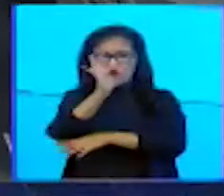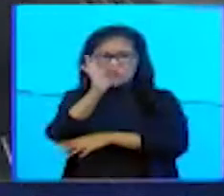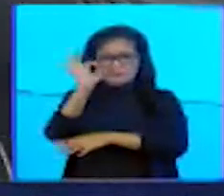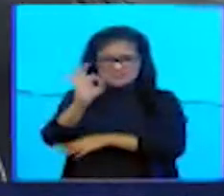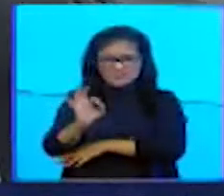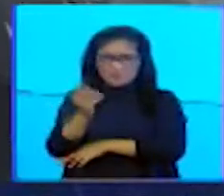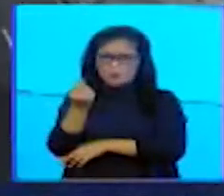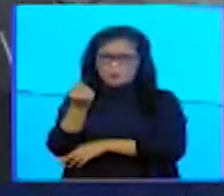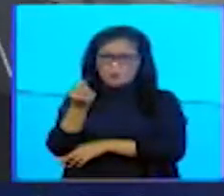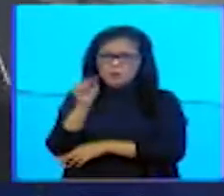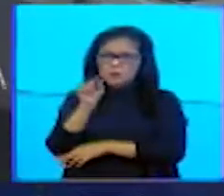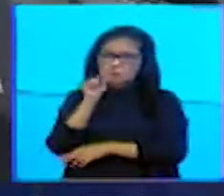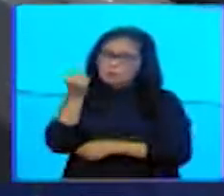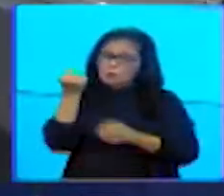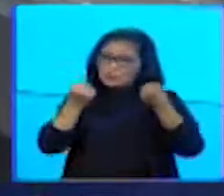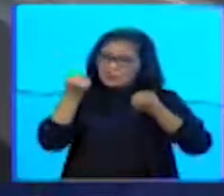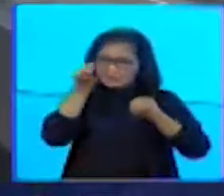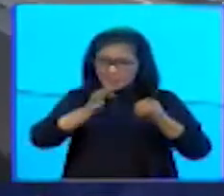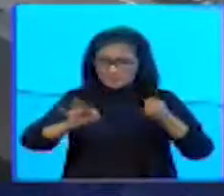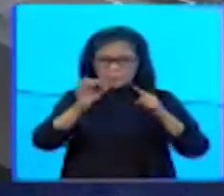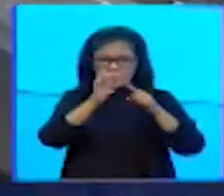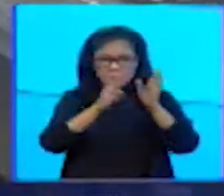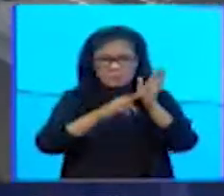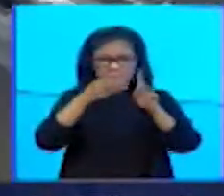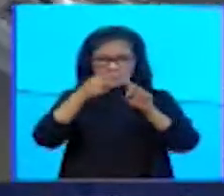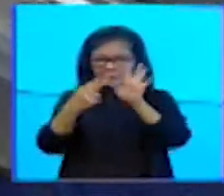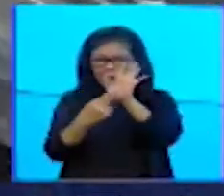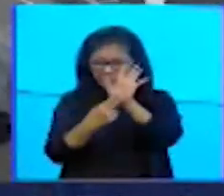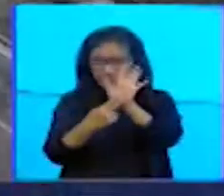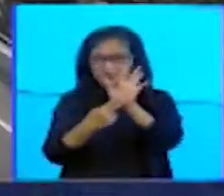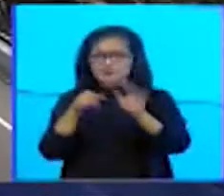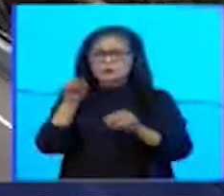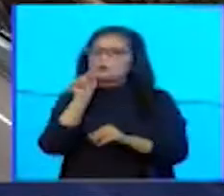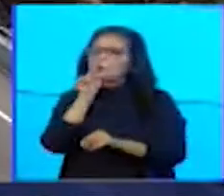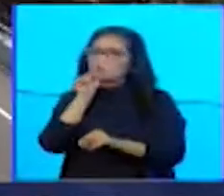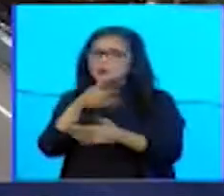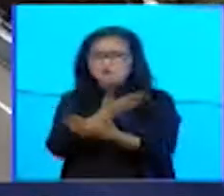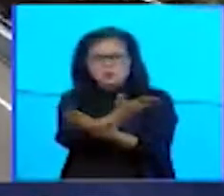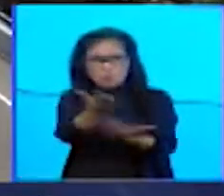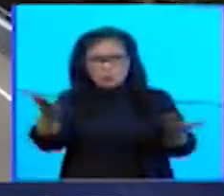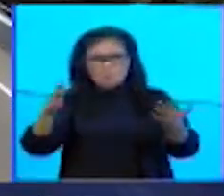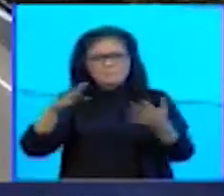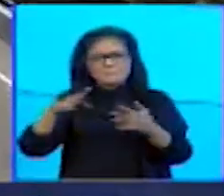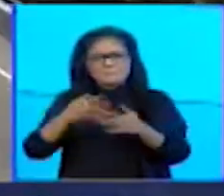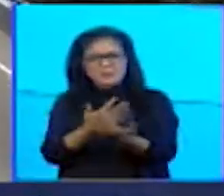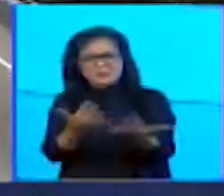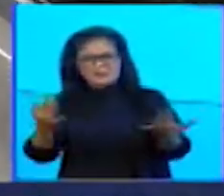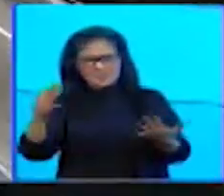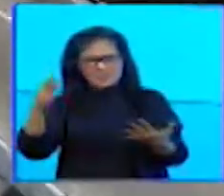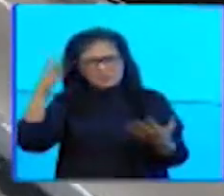baru. PPNBM 0% untuk meningkatkan daya beli masyarakat yang akan berdampak positif bagi pertumbuhan